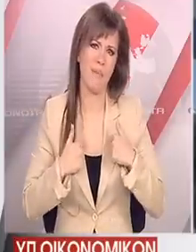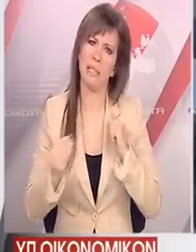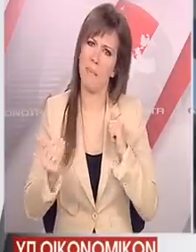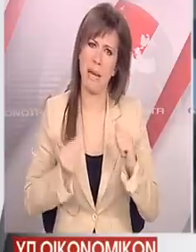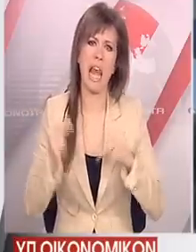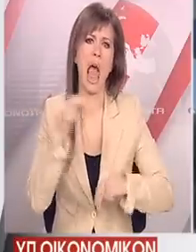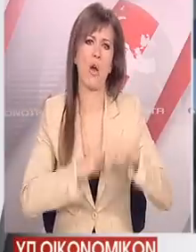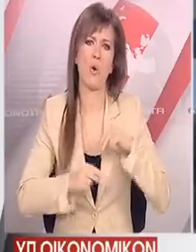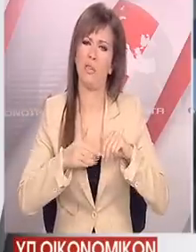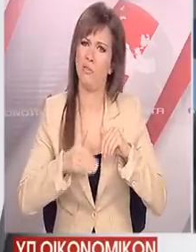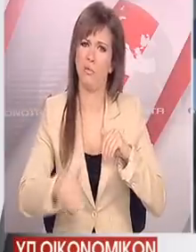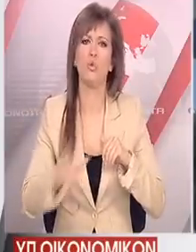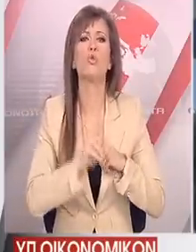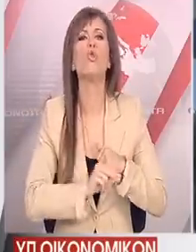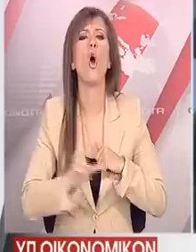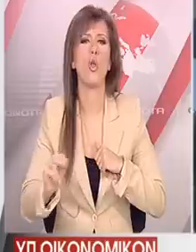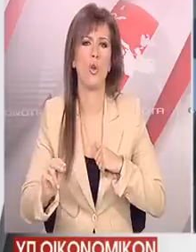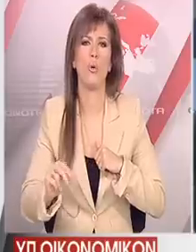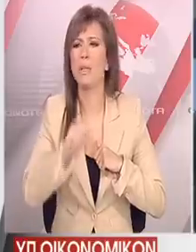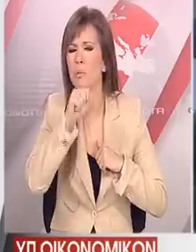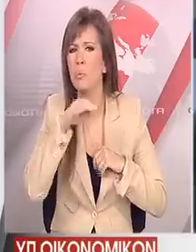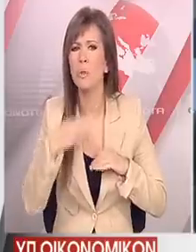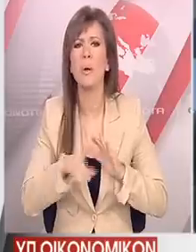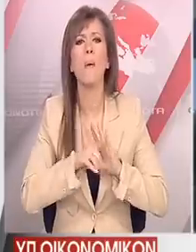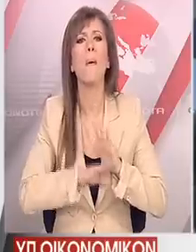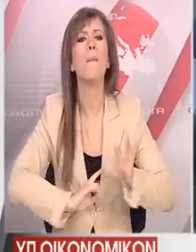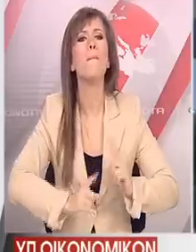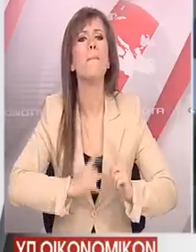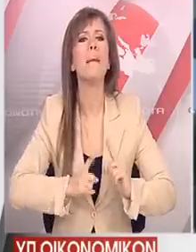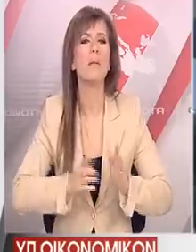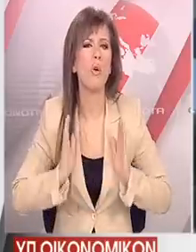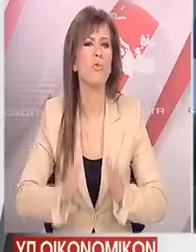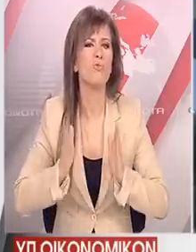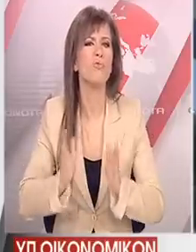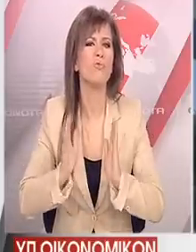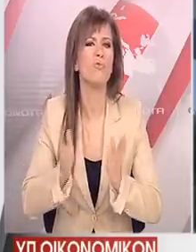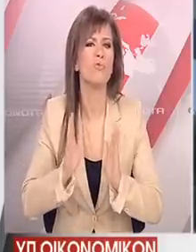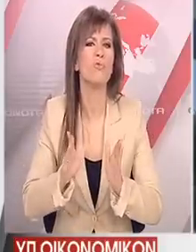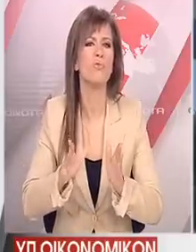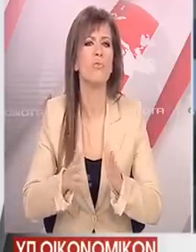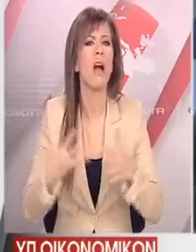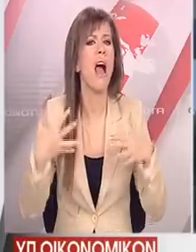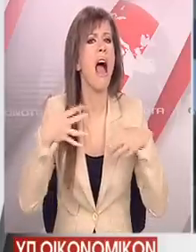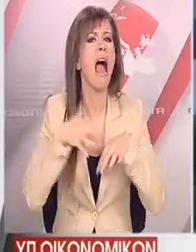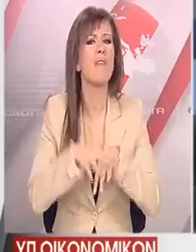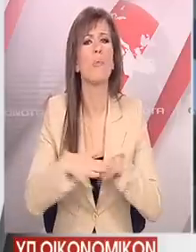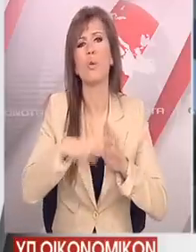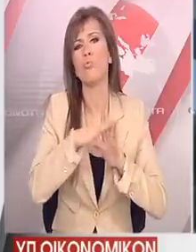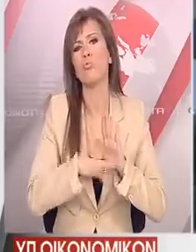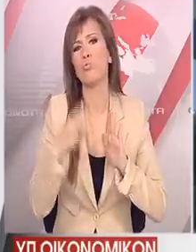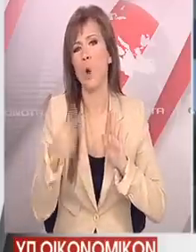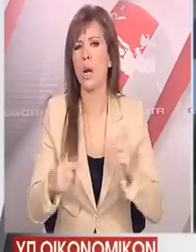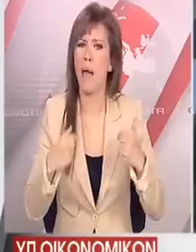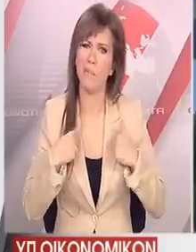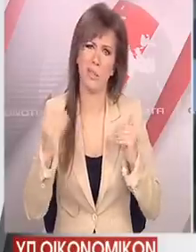απορρίψει, είναι ενταγμένη με την παρακολούθηση και εφαρμογή αυτού του προγράμματος που εμείς